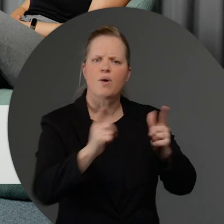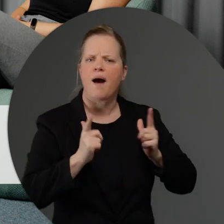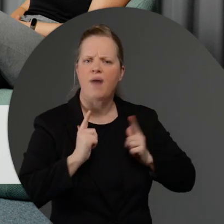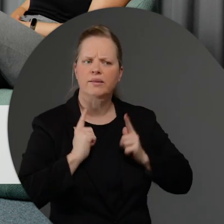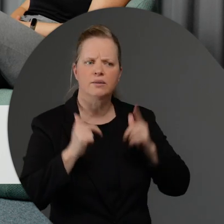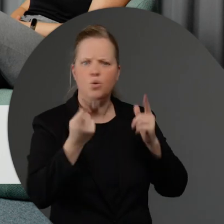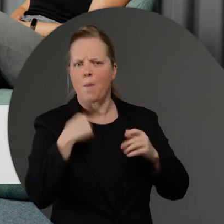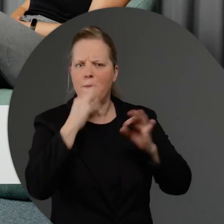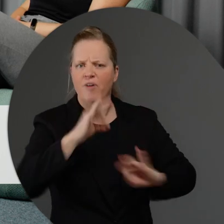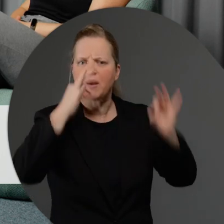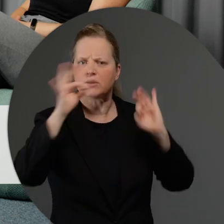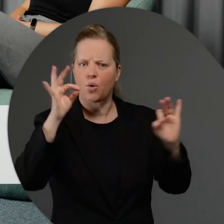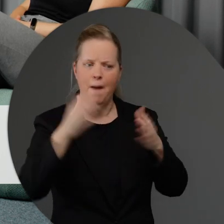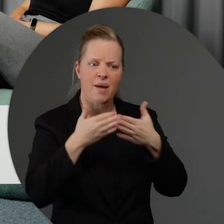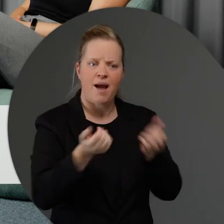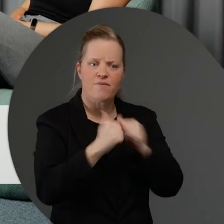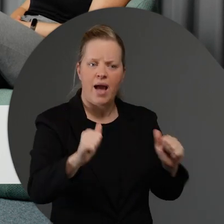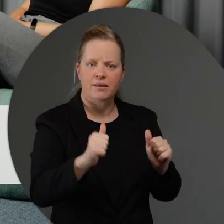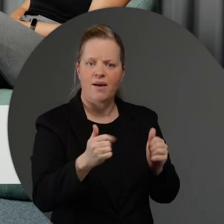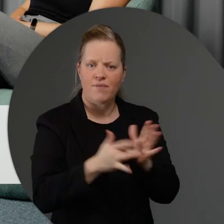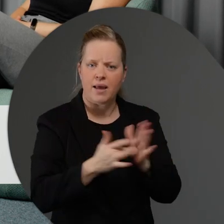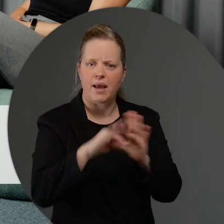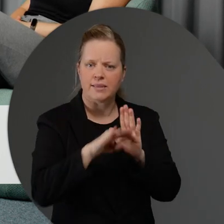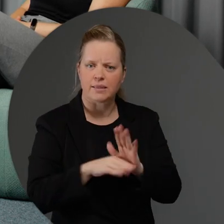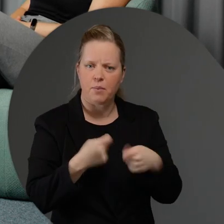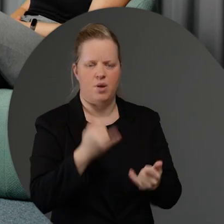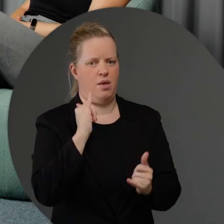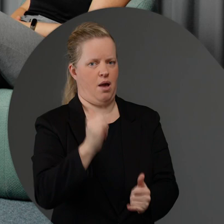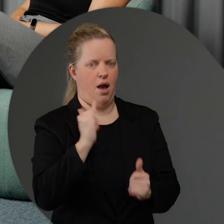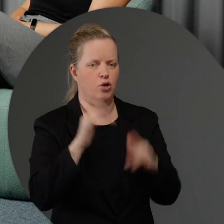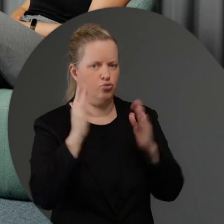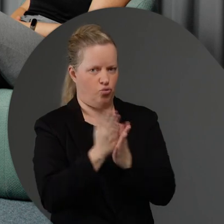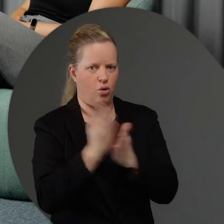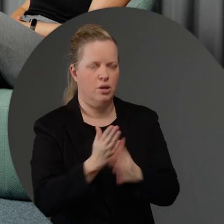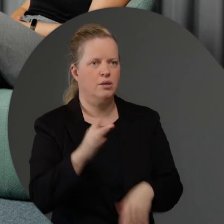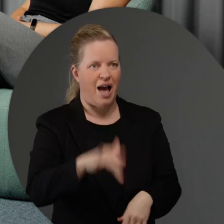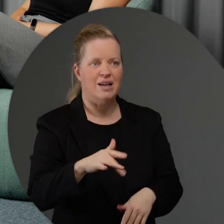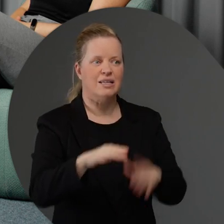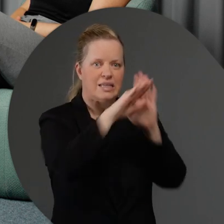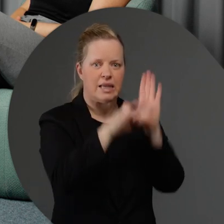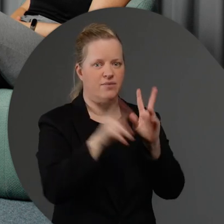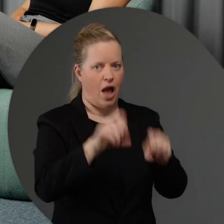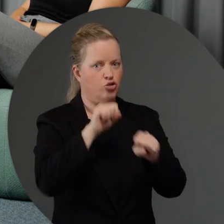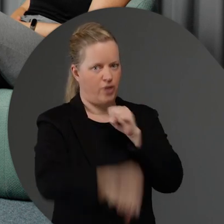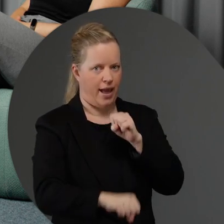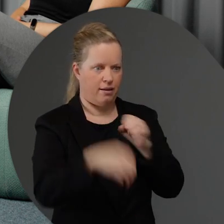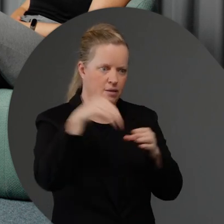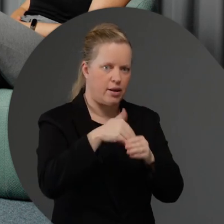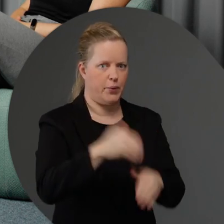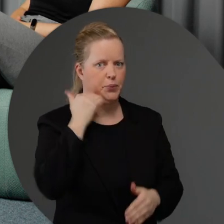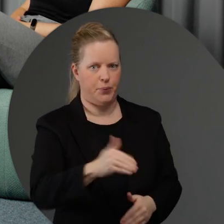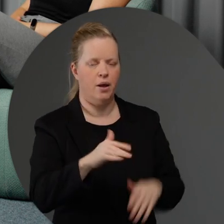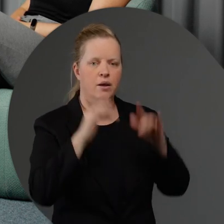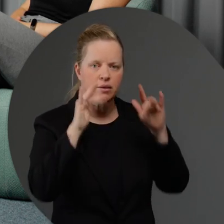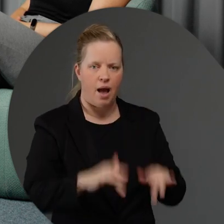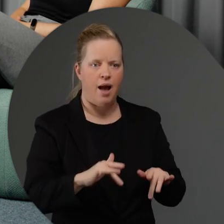im Allgemeinen erwartest du dir Verbesserungen der Barrierefreiheit durch die Gesetzgebung? Ja, durchaus. Ja. Weil es das erste Mal ein Gesetz ist, das Zähne hat.